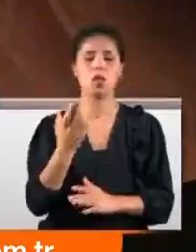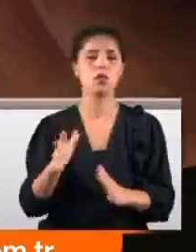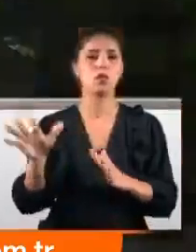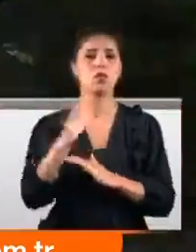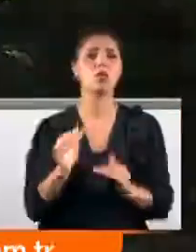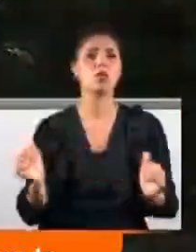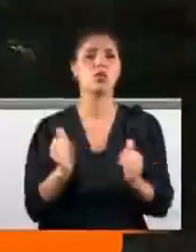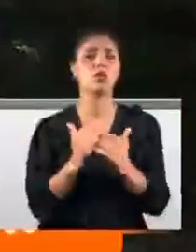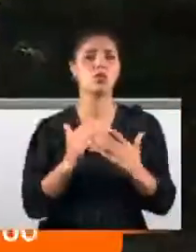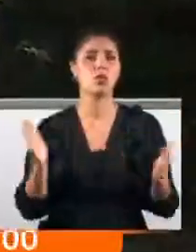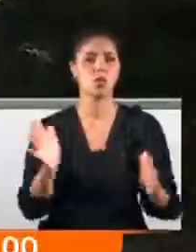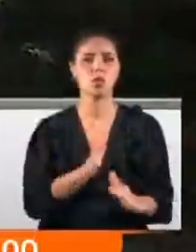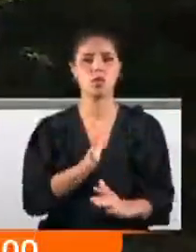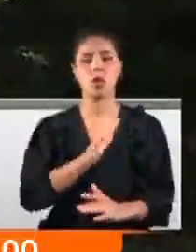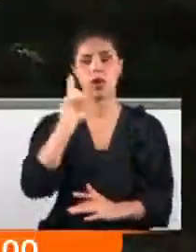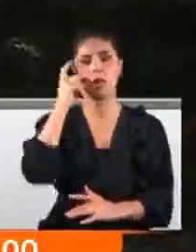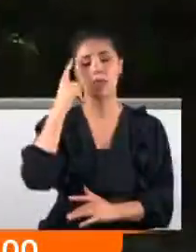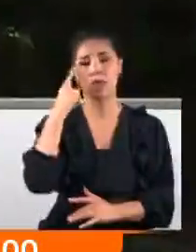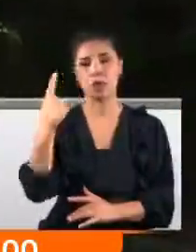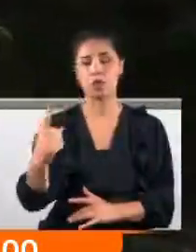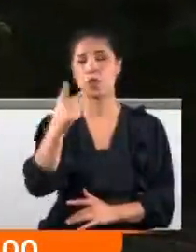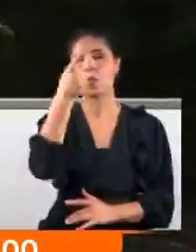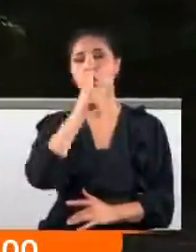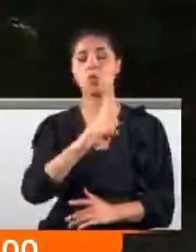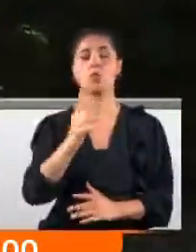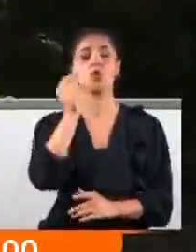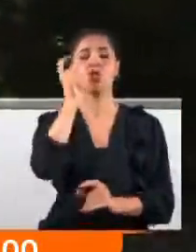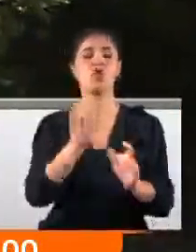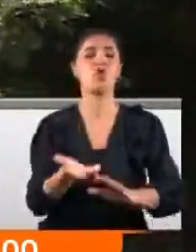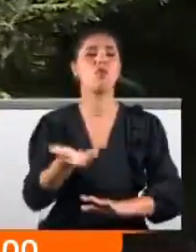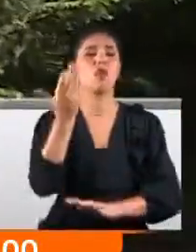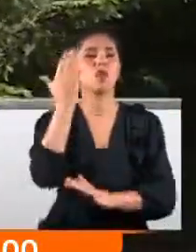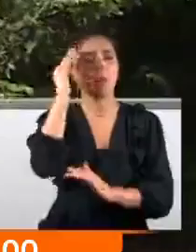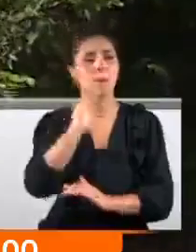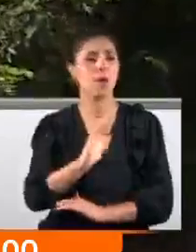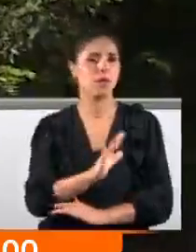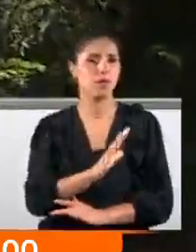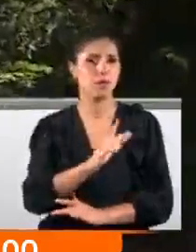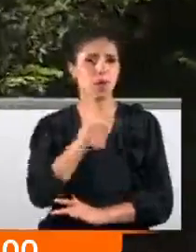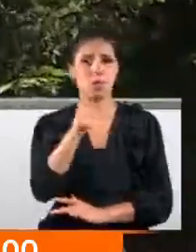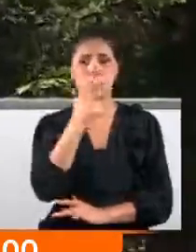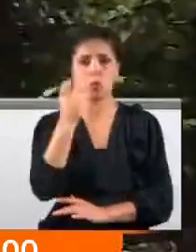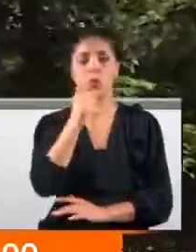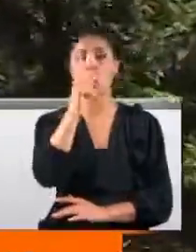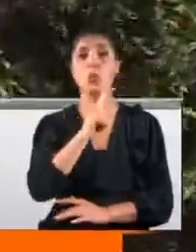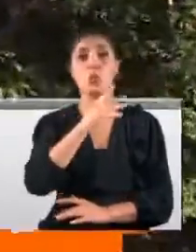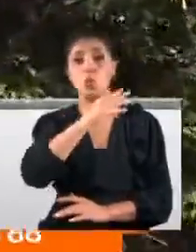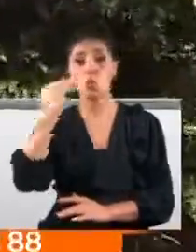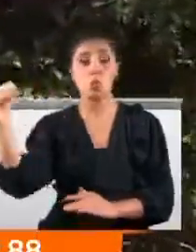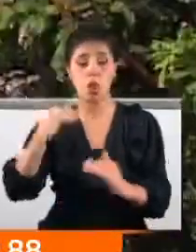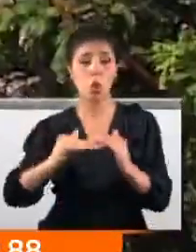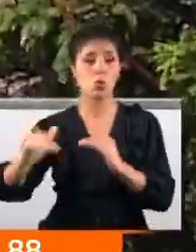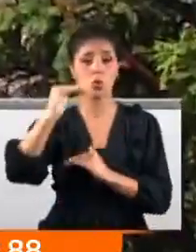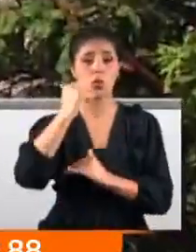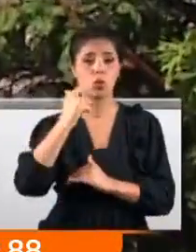gün artıyor. İddiaya göre 100'den fazla mağdurun olduğu olayda vurgunun boyutuysa 100 milyon liranın